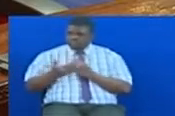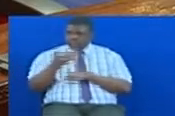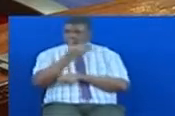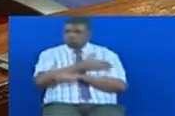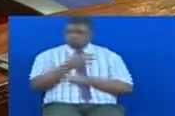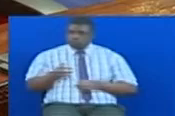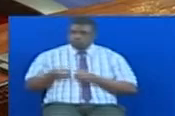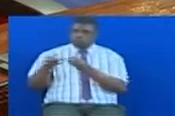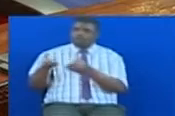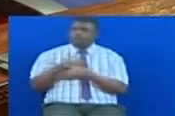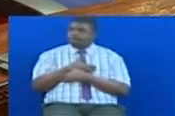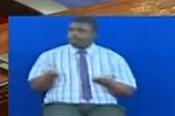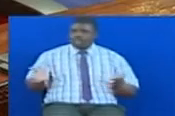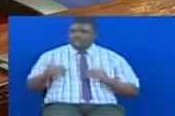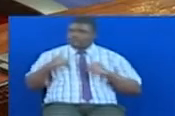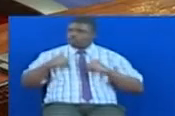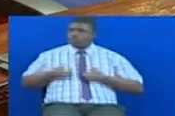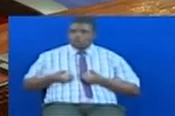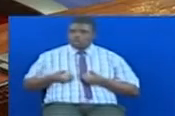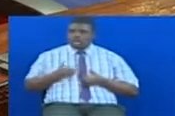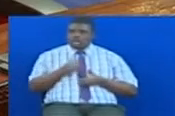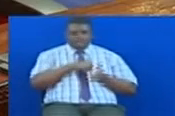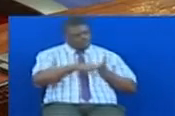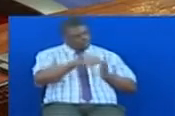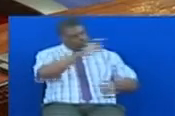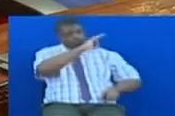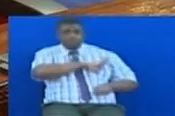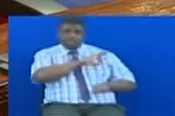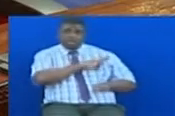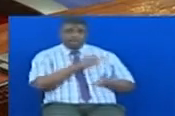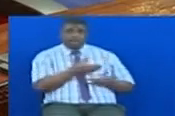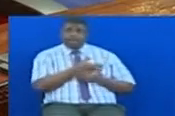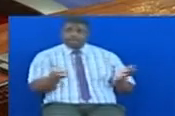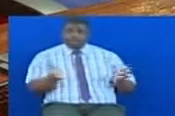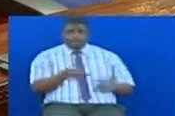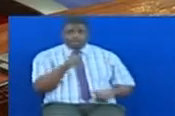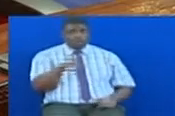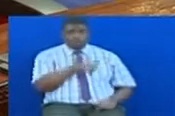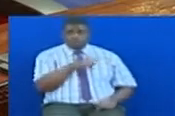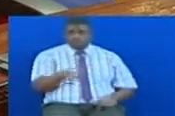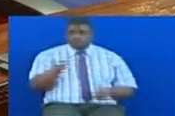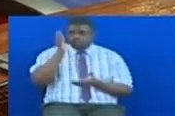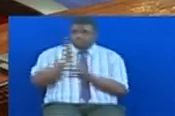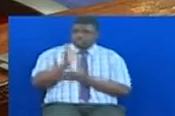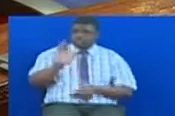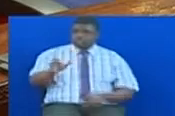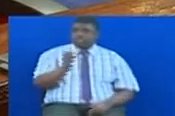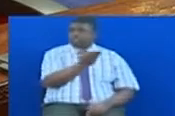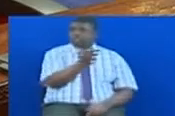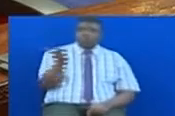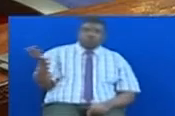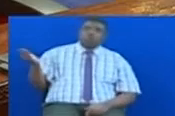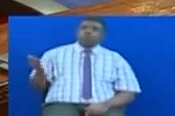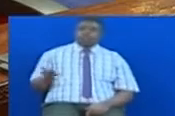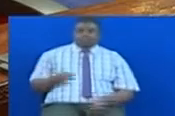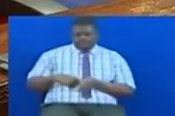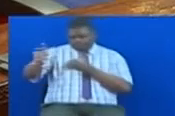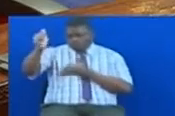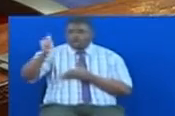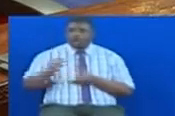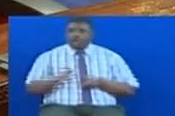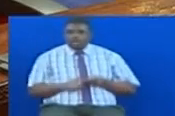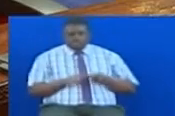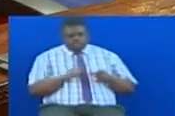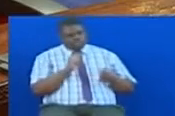bila kuchoka na wamekuwa wakilipwa mishahara bila kukosa na stahiki zao zingine zozote ambazo zinastahili.